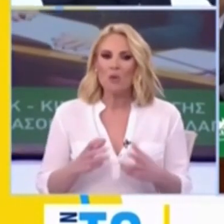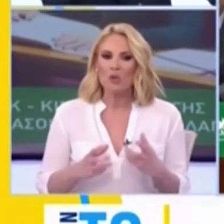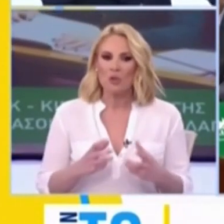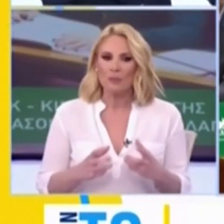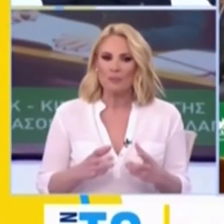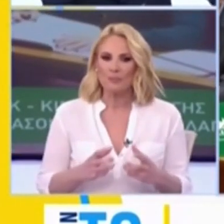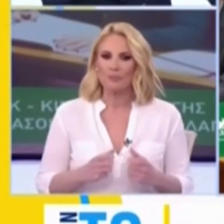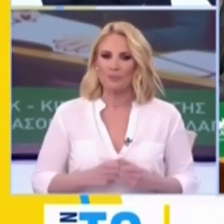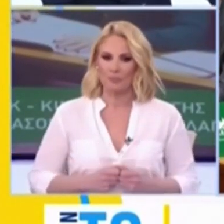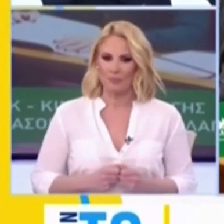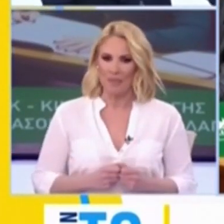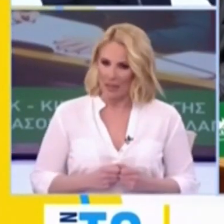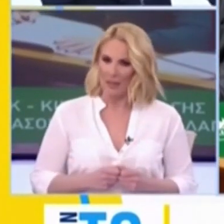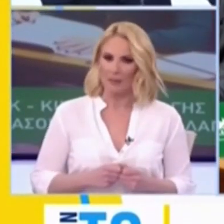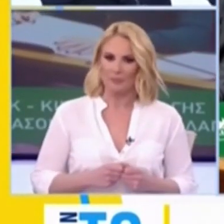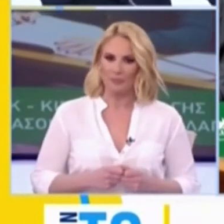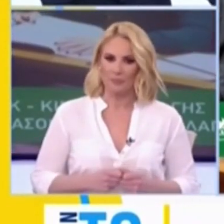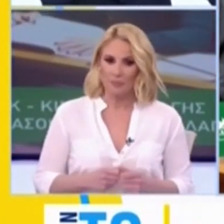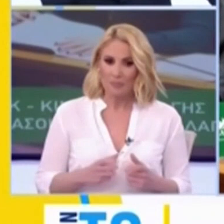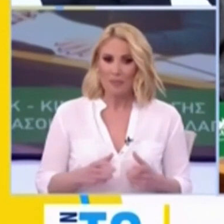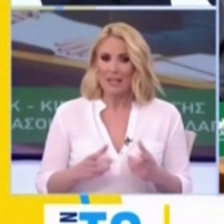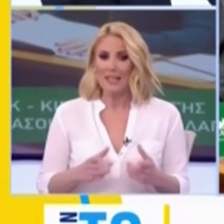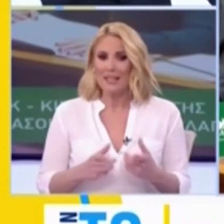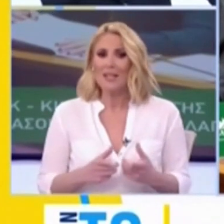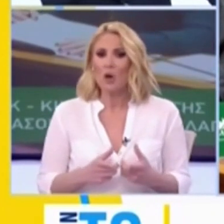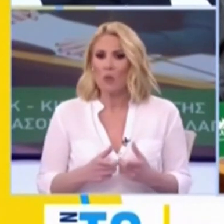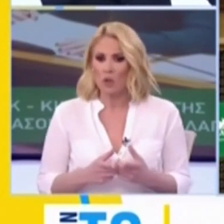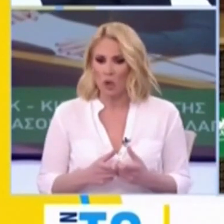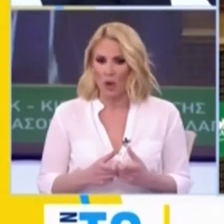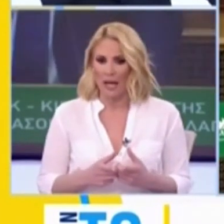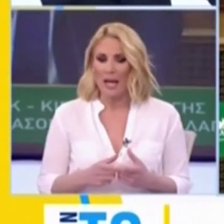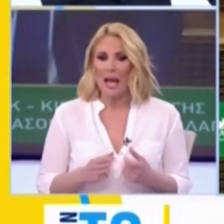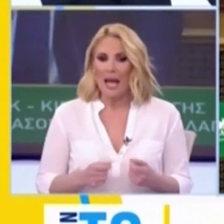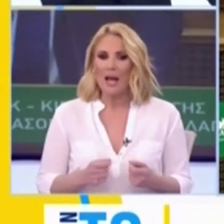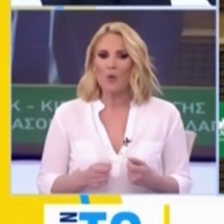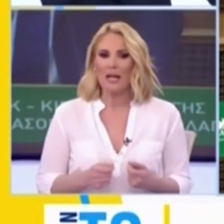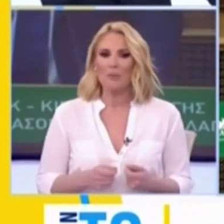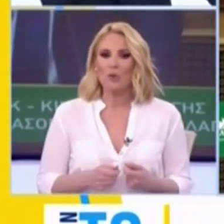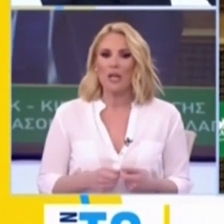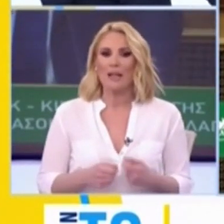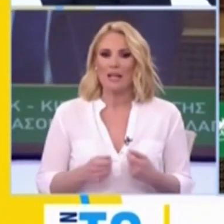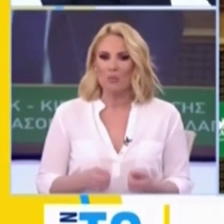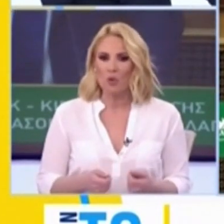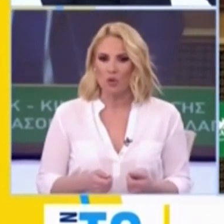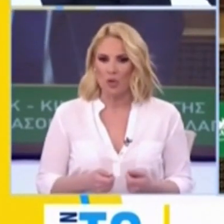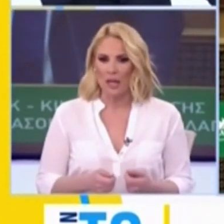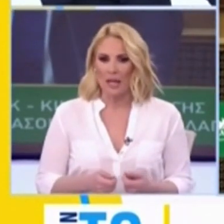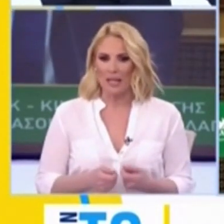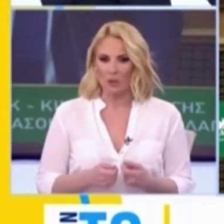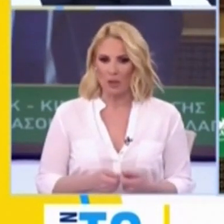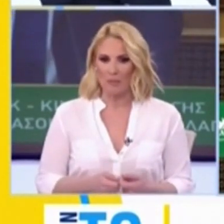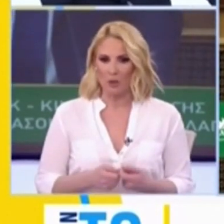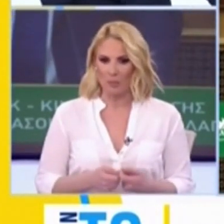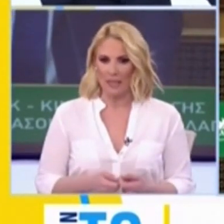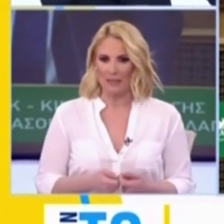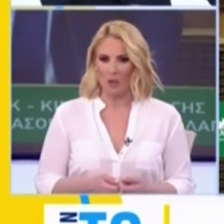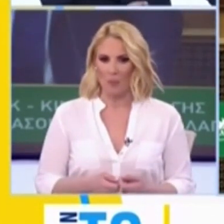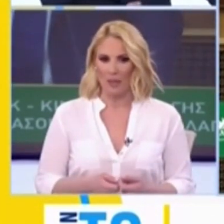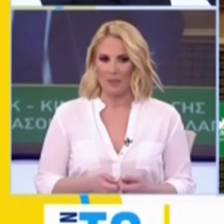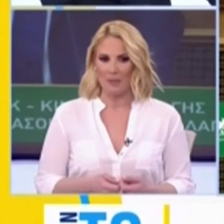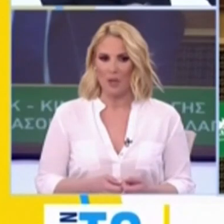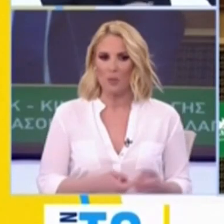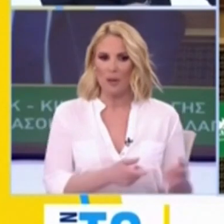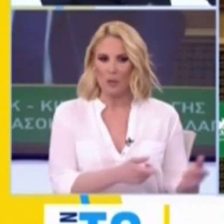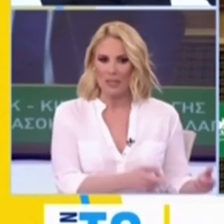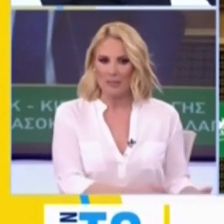Και εκεί όμως. Ναι. Έλα τώρα, συγγνώμη. Και εκεί όμως τώρα έχουμε κάποιους κραδασμούς για το θέμα των μη